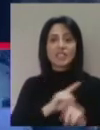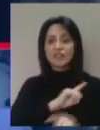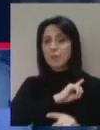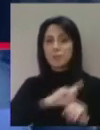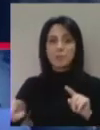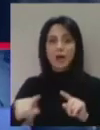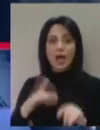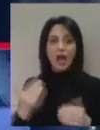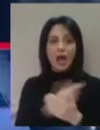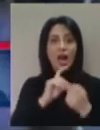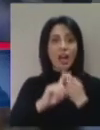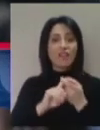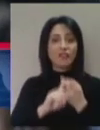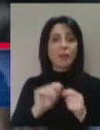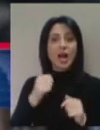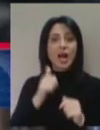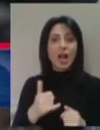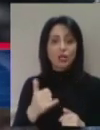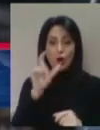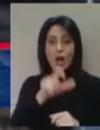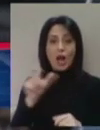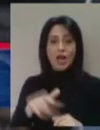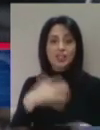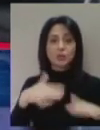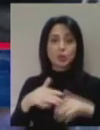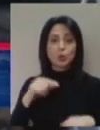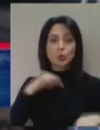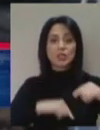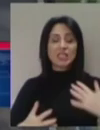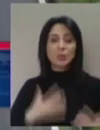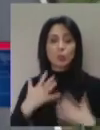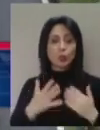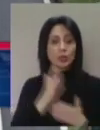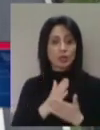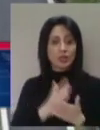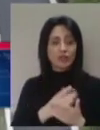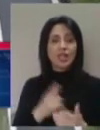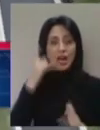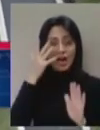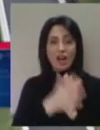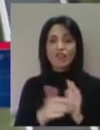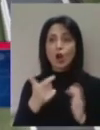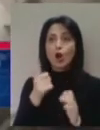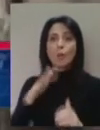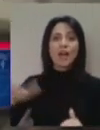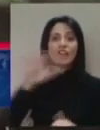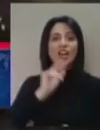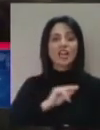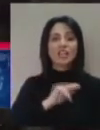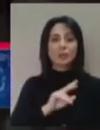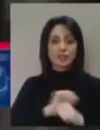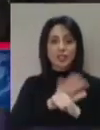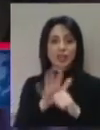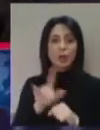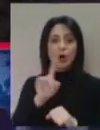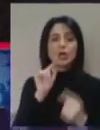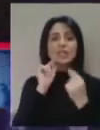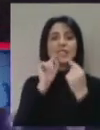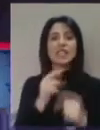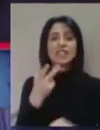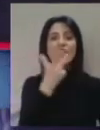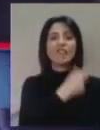ტიპის ვირუსი და რატომ გვაქვს ადამიანებს სუსტი იმუნიტეტი მის მიმართ. ასევე გაიგებთ, რომელი ქვეყნები მუშაობენ COVID-19-ის საწინააღმდეგო